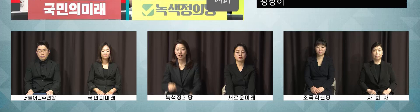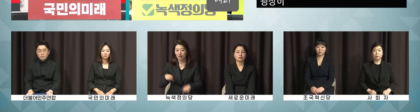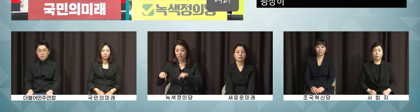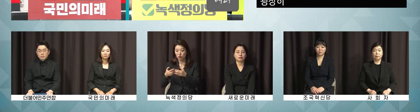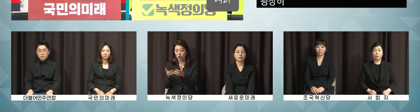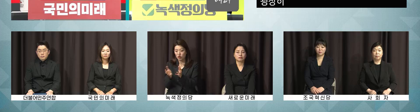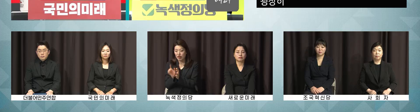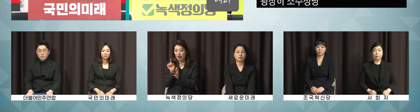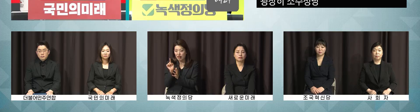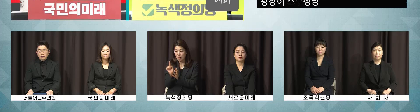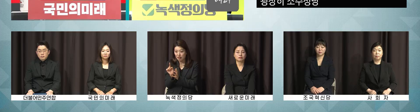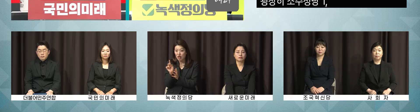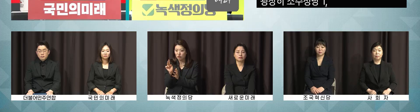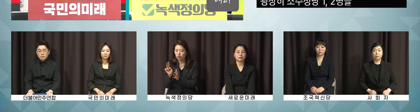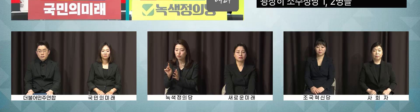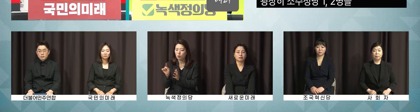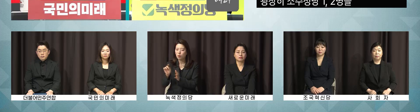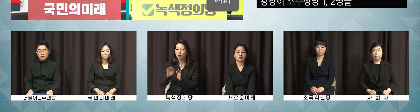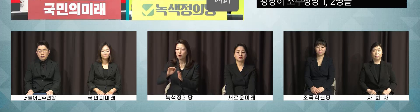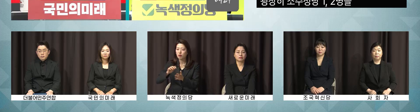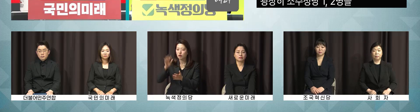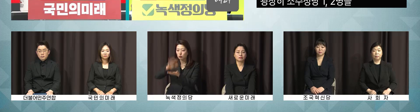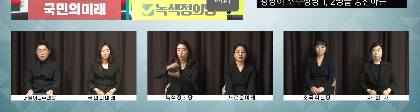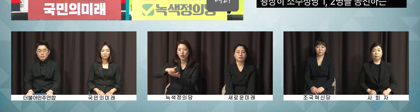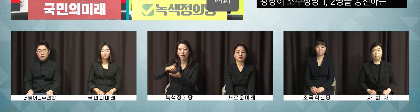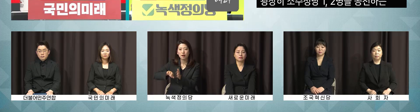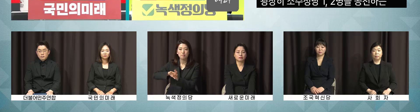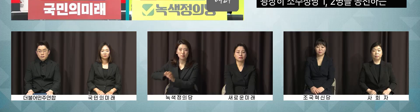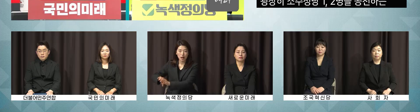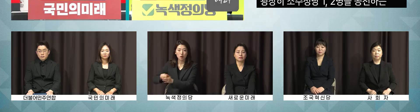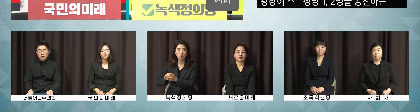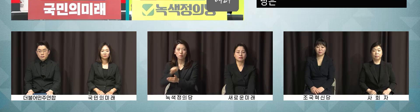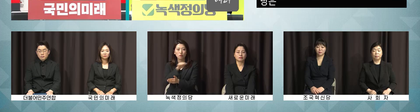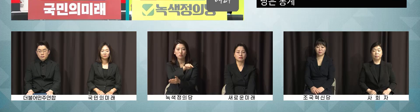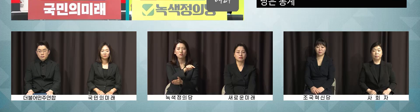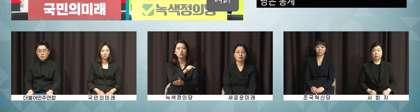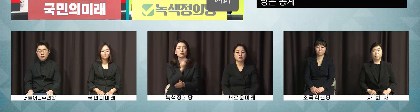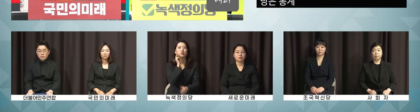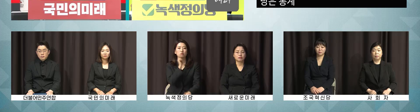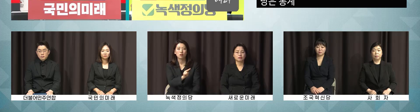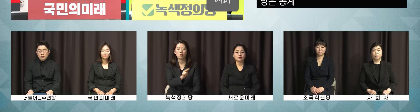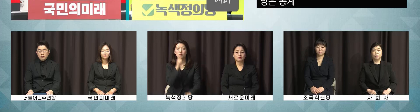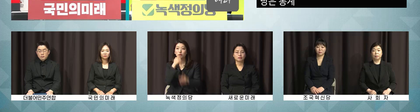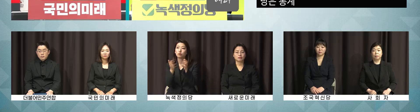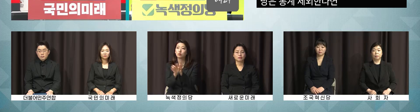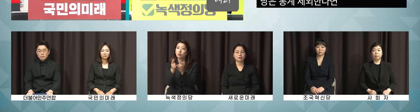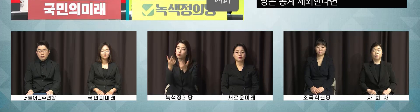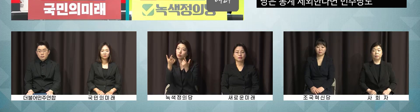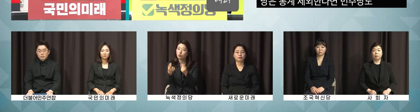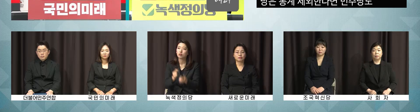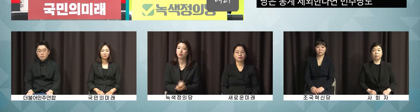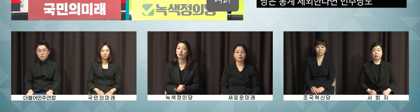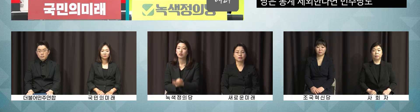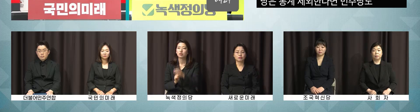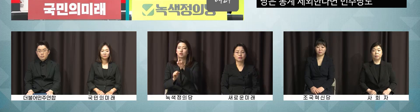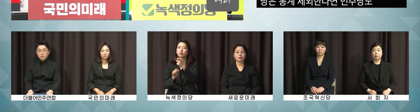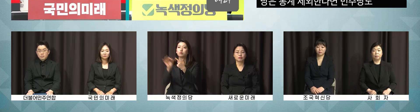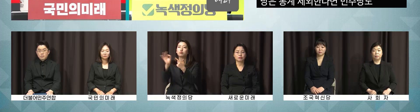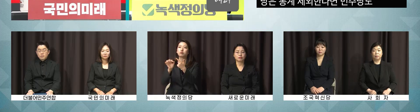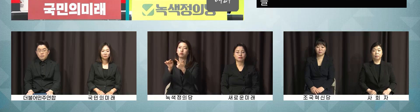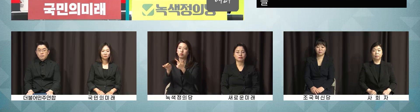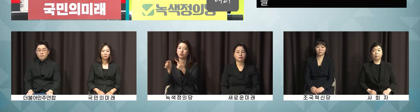정당은 통계에서 제외한다면 민주당도 물론 비판받아야 됩니다. 41명, 16.6% 정도를 했는데 하지만